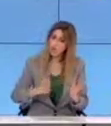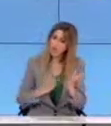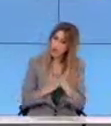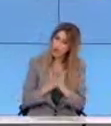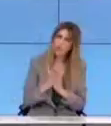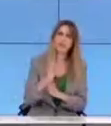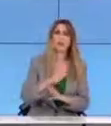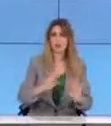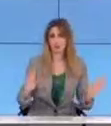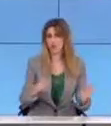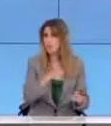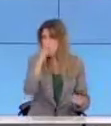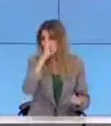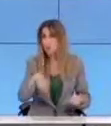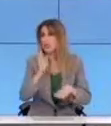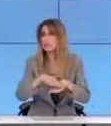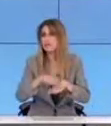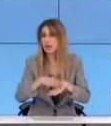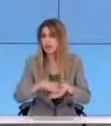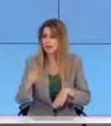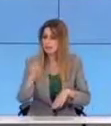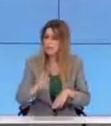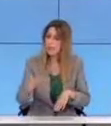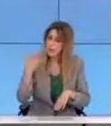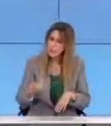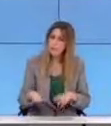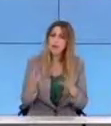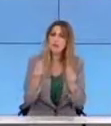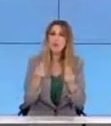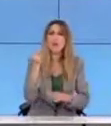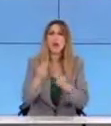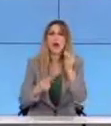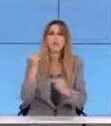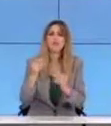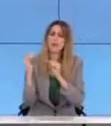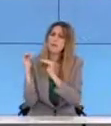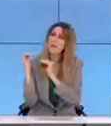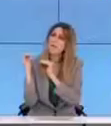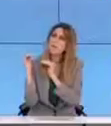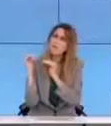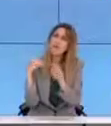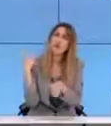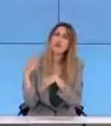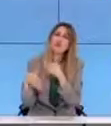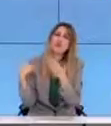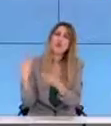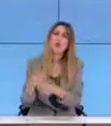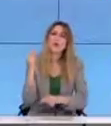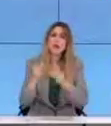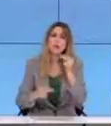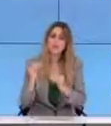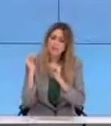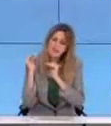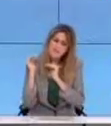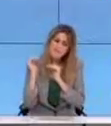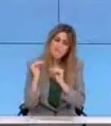που υπήρχαν ως εγγενή προβλήματα. Για δεκαετίες προβλήματα ανικανότητας